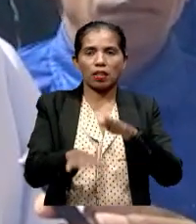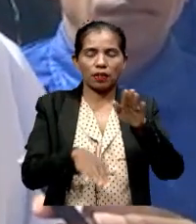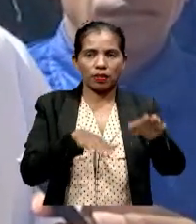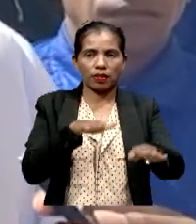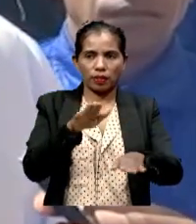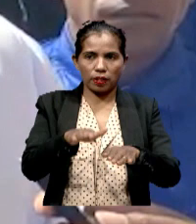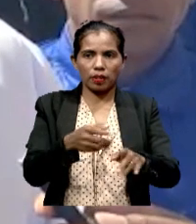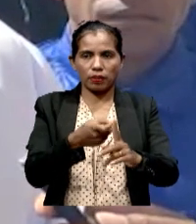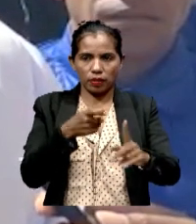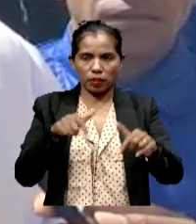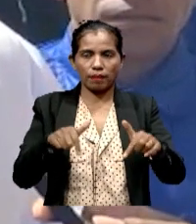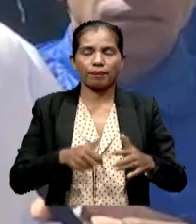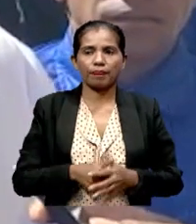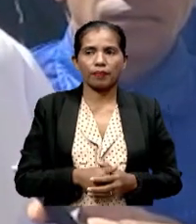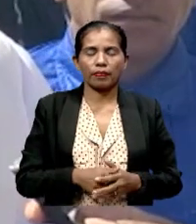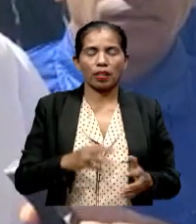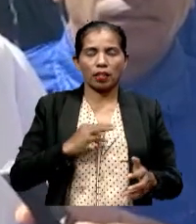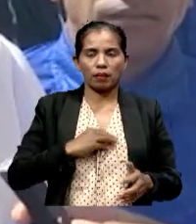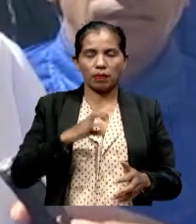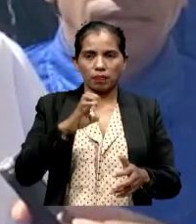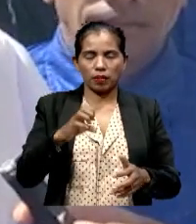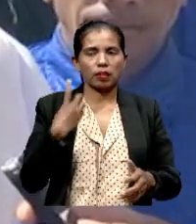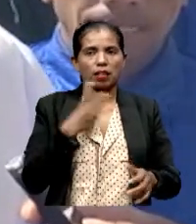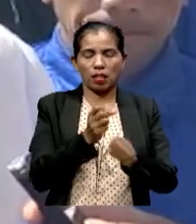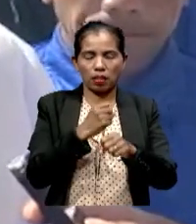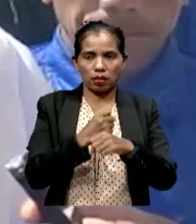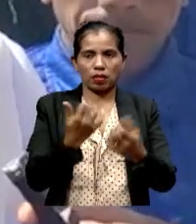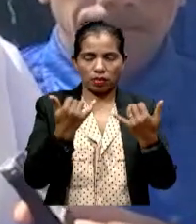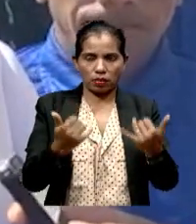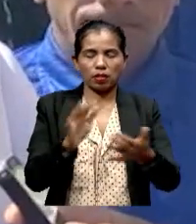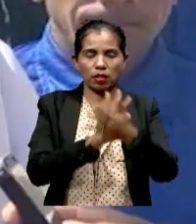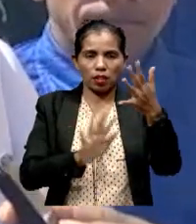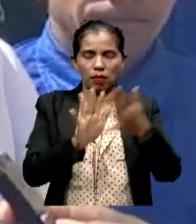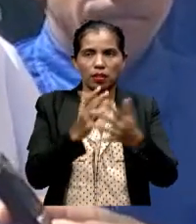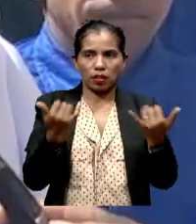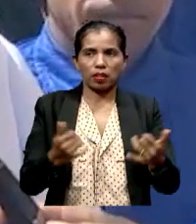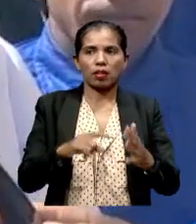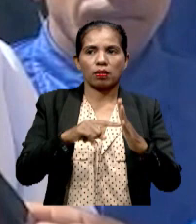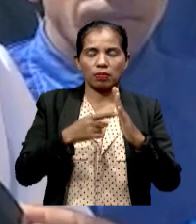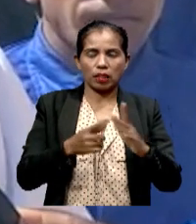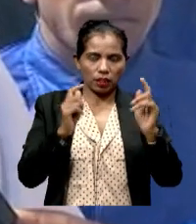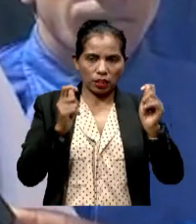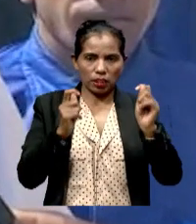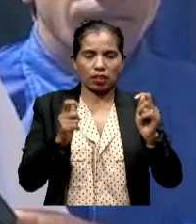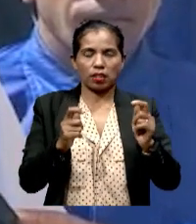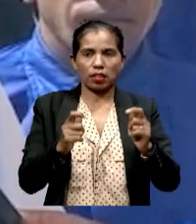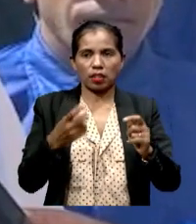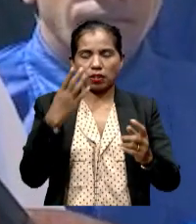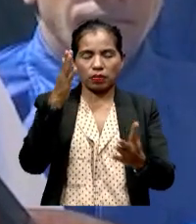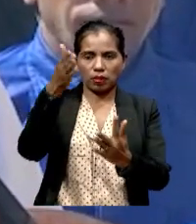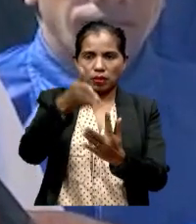kerja iya mau bisi, halal udah tahu ohing, oh seremoni hidak nih hotu. Komersa koko udah tahu atau tama